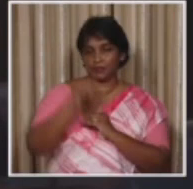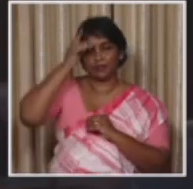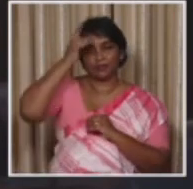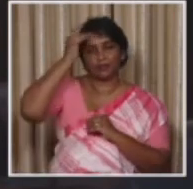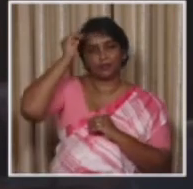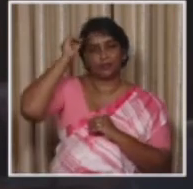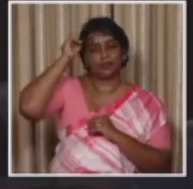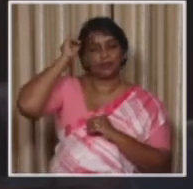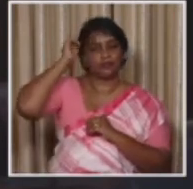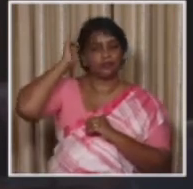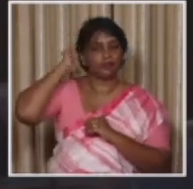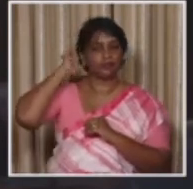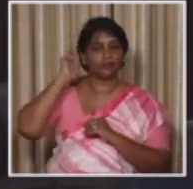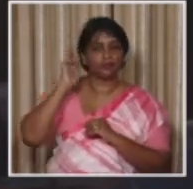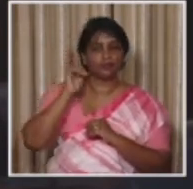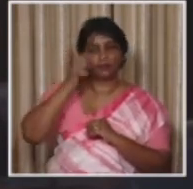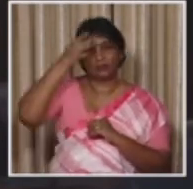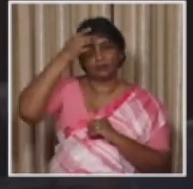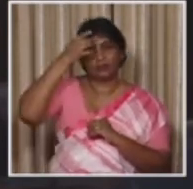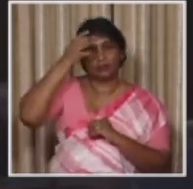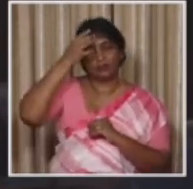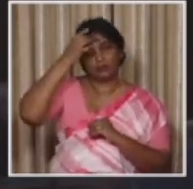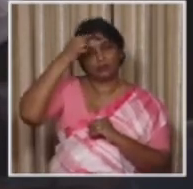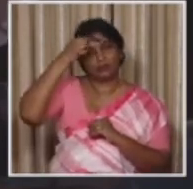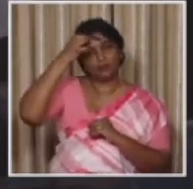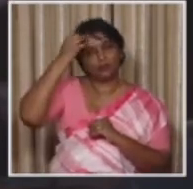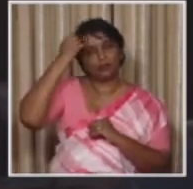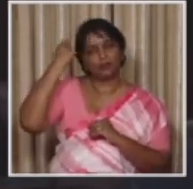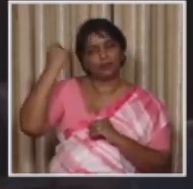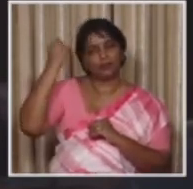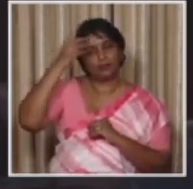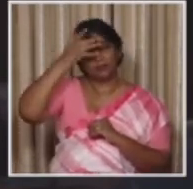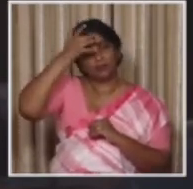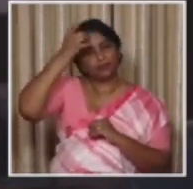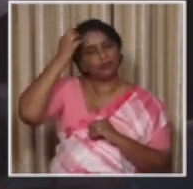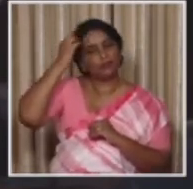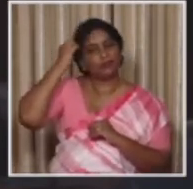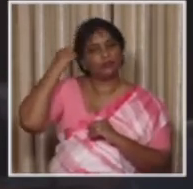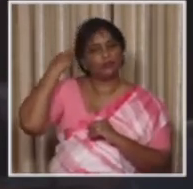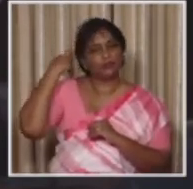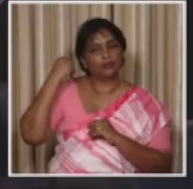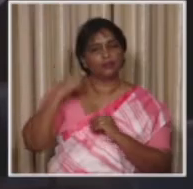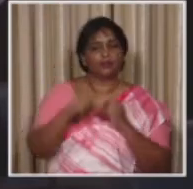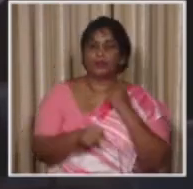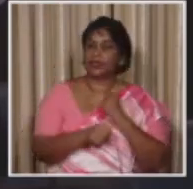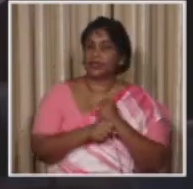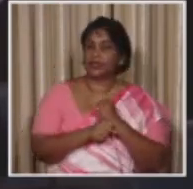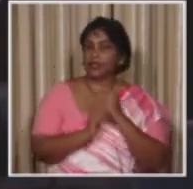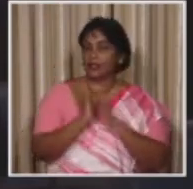वन क्वेश्चन फ्रॉम स्टेट मिनिस्टर. Can I ask?